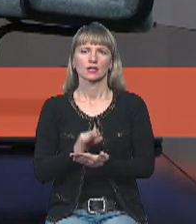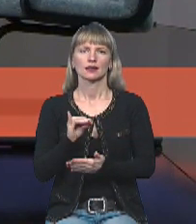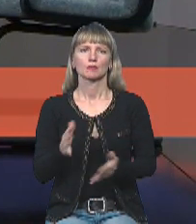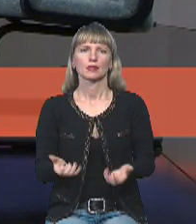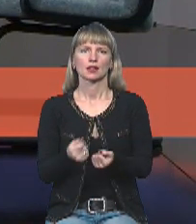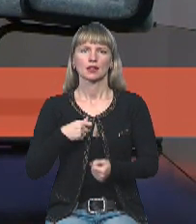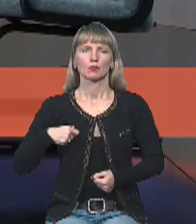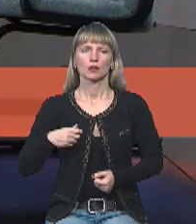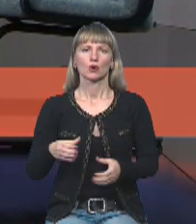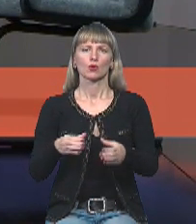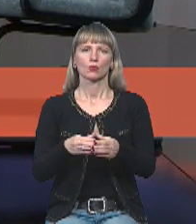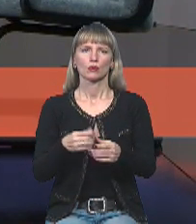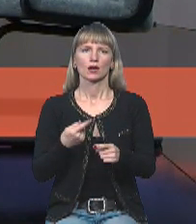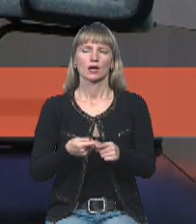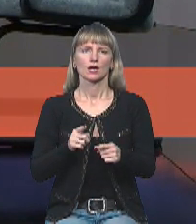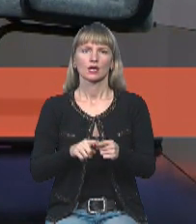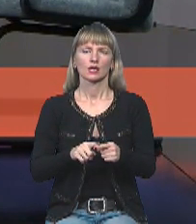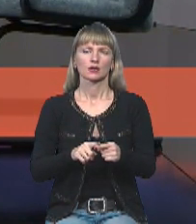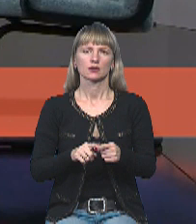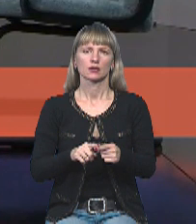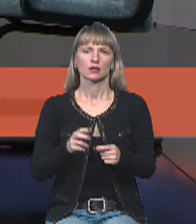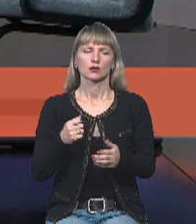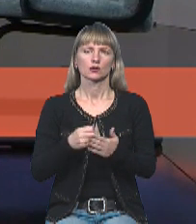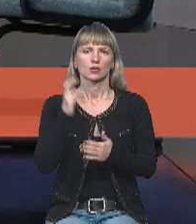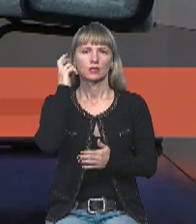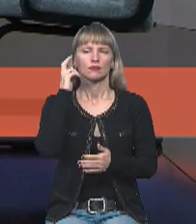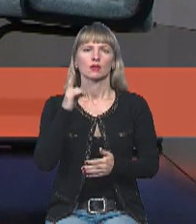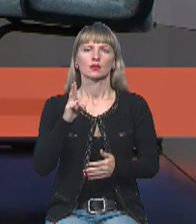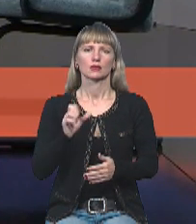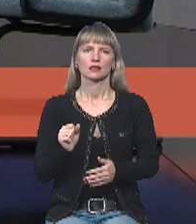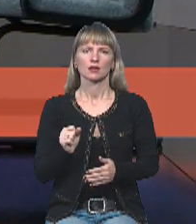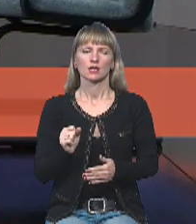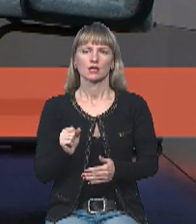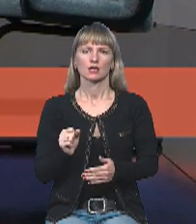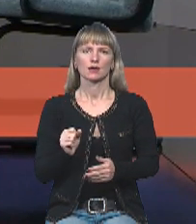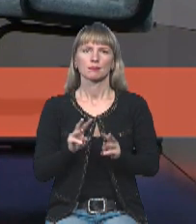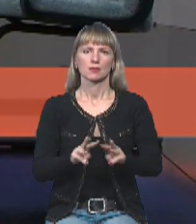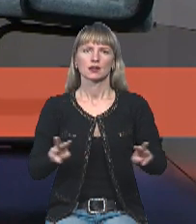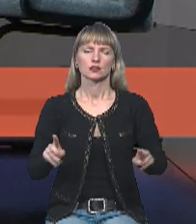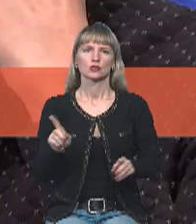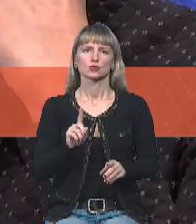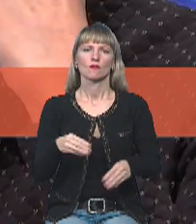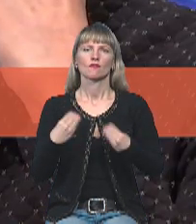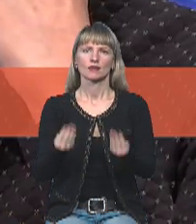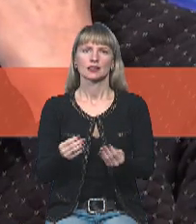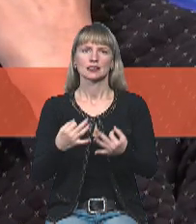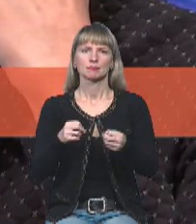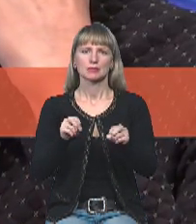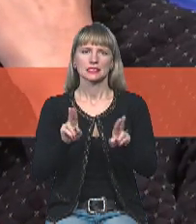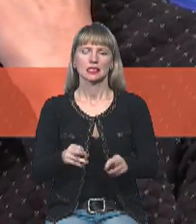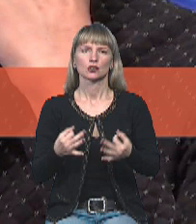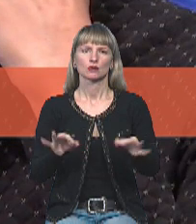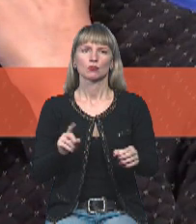підтримані депутатським корпусом. Це позов на Київ, на міністерство, що видало спеціальний дозвіл,